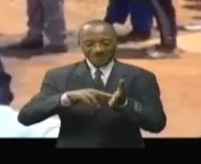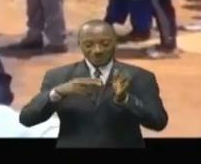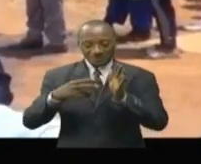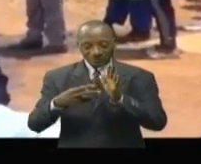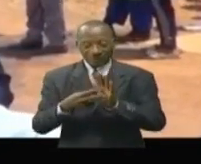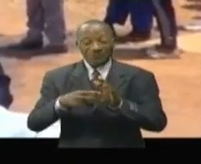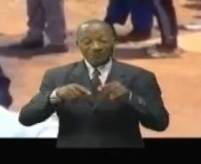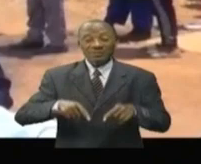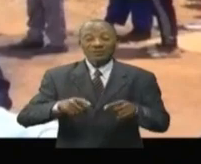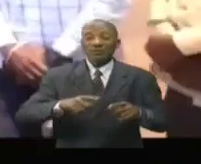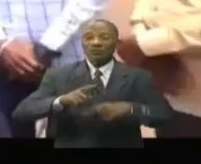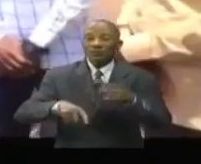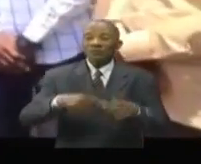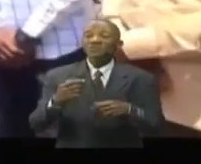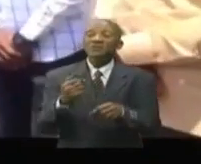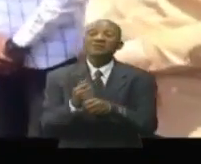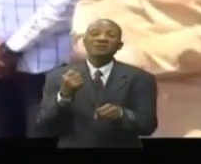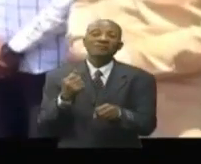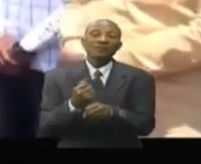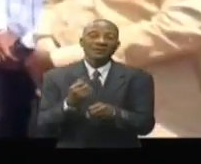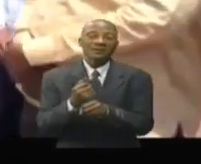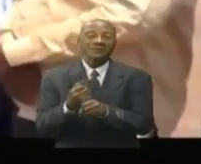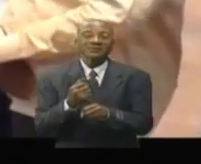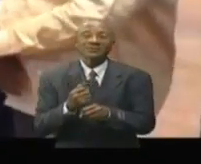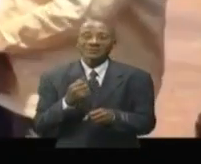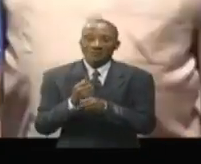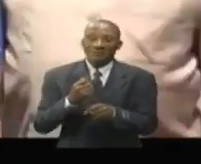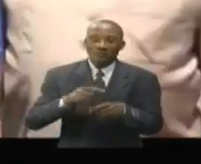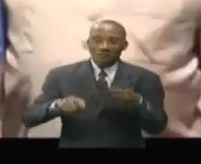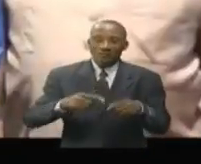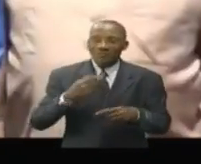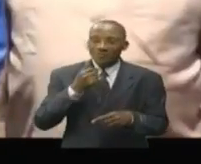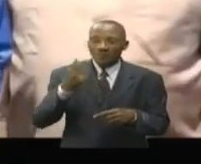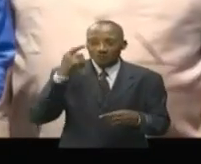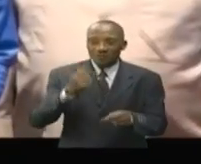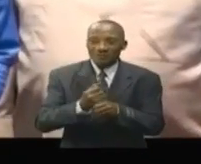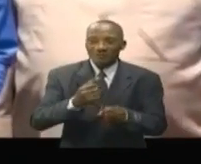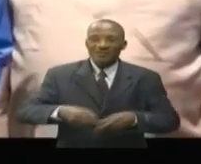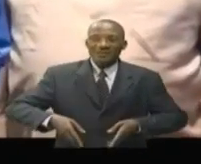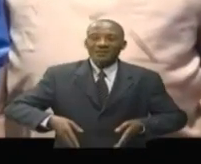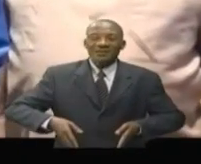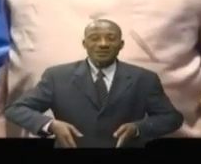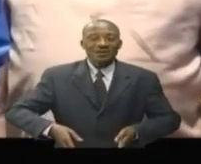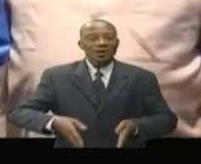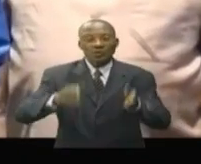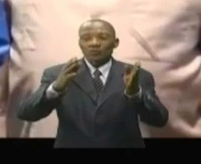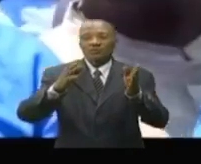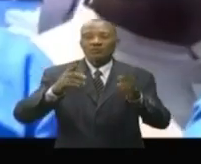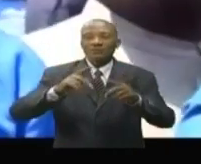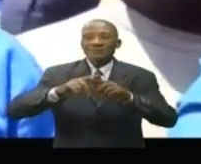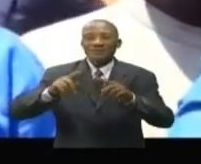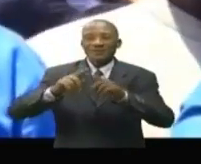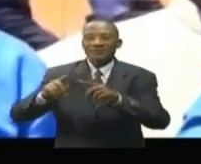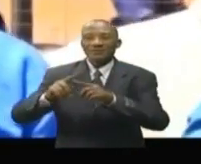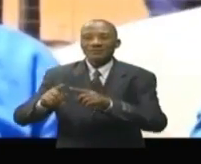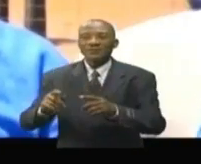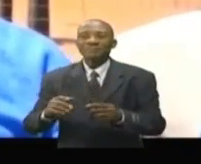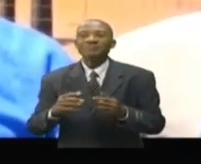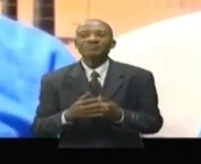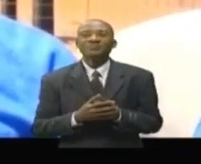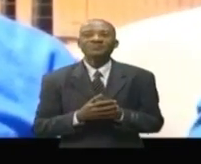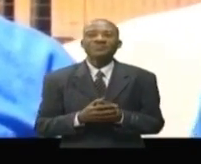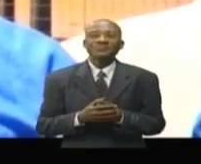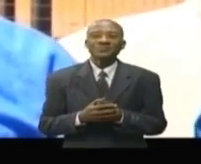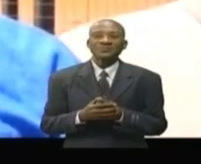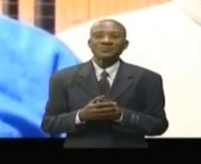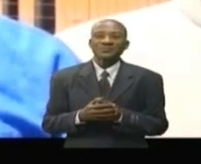sincères remerciements. Aussi les remerciements au Premier ministre qui s'est impliqué. Et les derniers remerciements s'adressent sur l'État, qui a